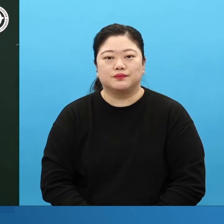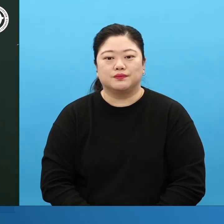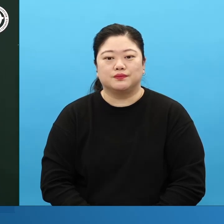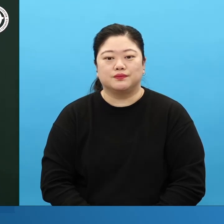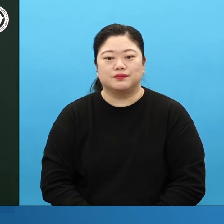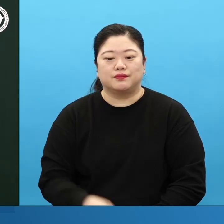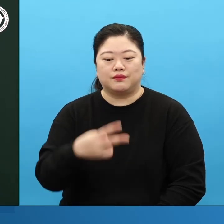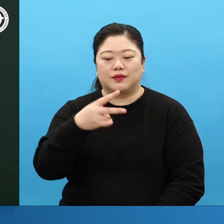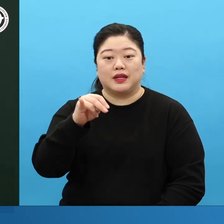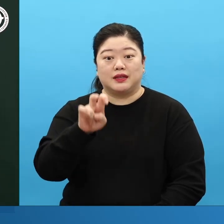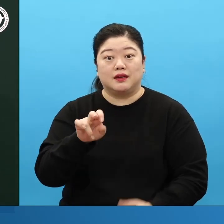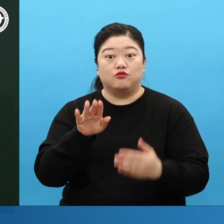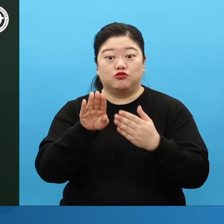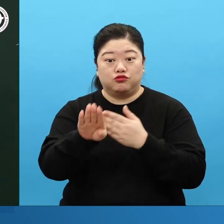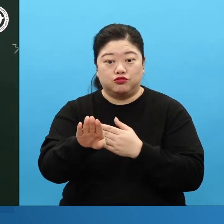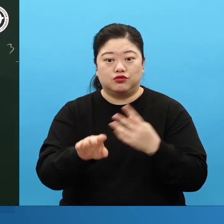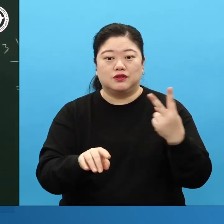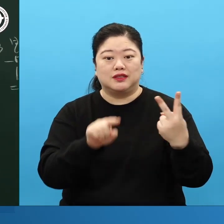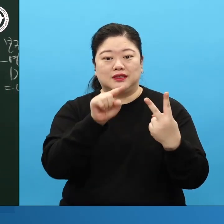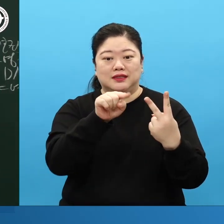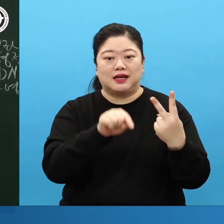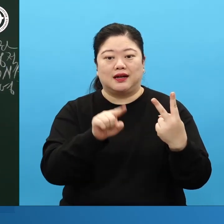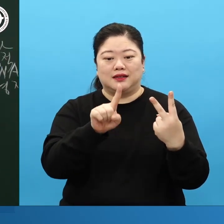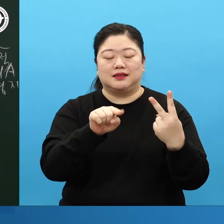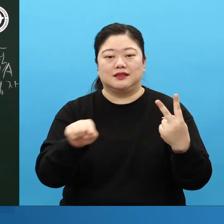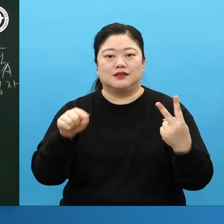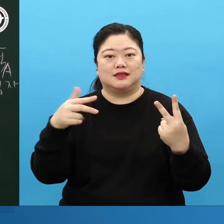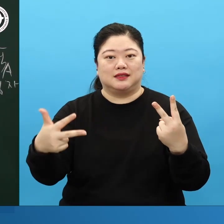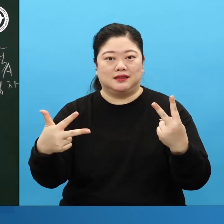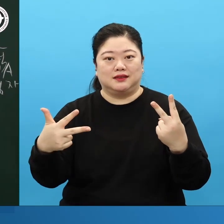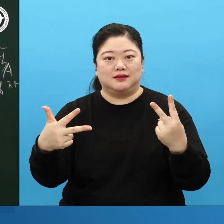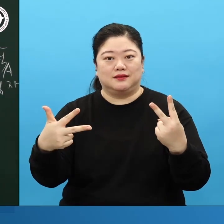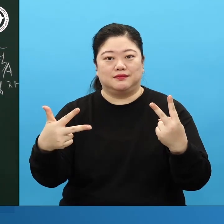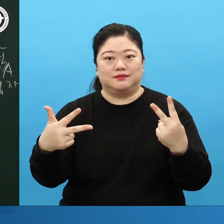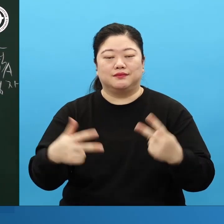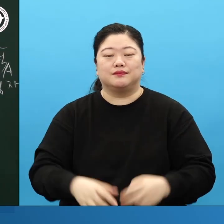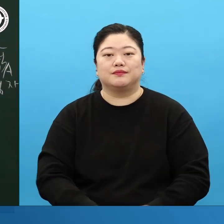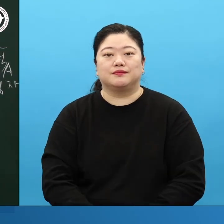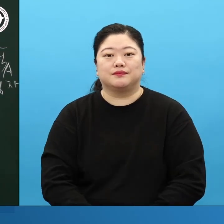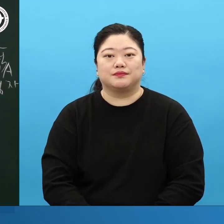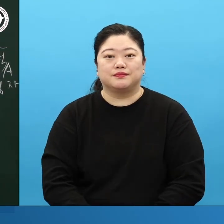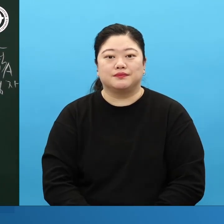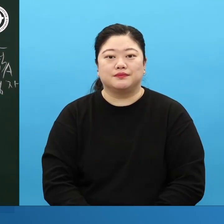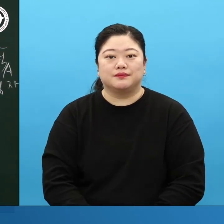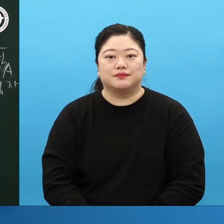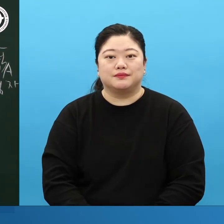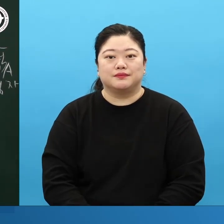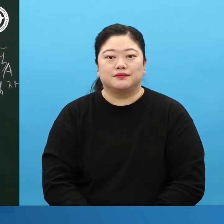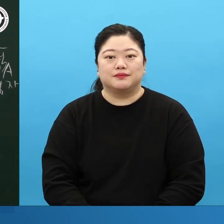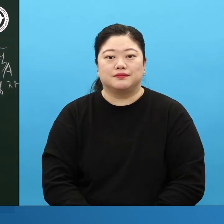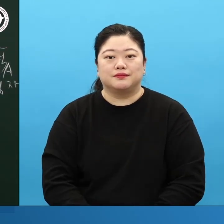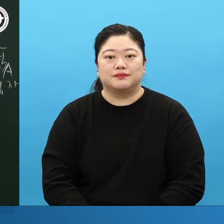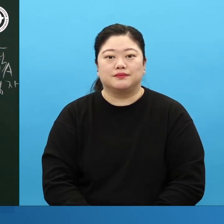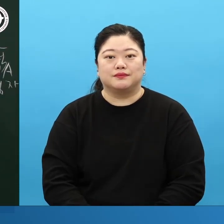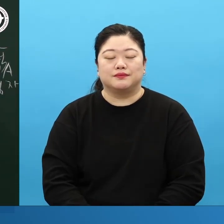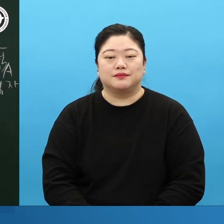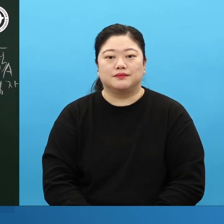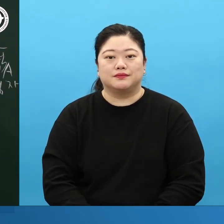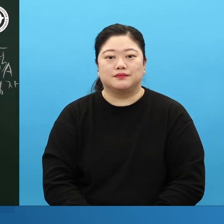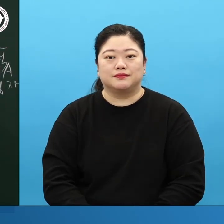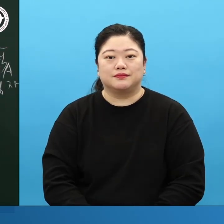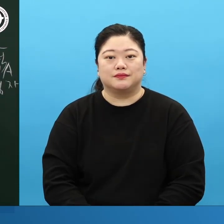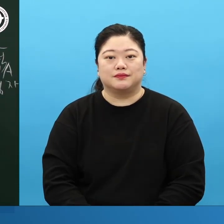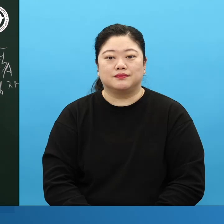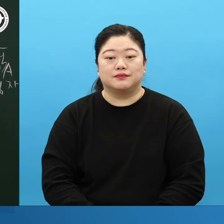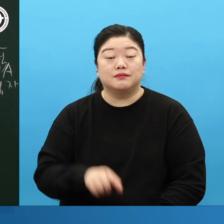디모데후서 2장 1절에서 7절이죠. 2 de Timoteo 1, 7. 이거는 이제 부모님께로부터 하는 게